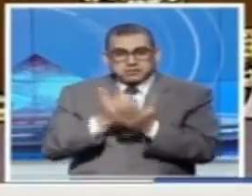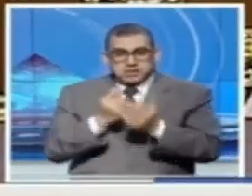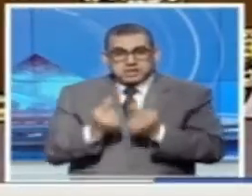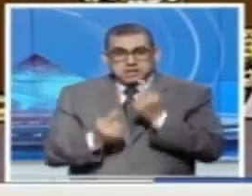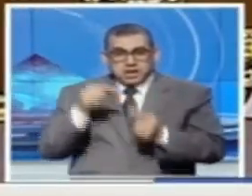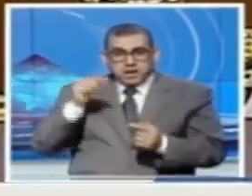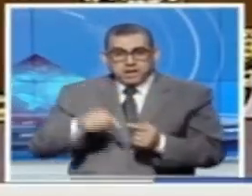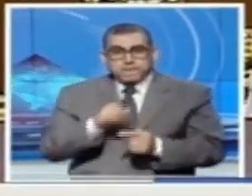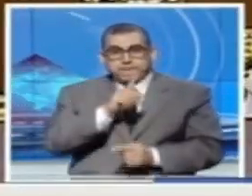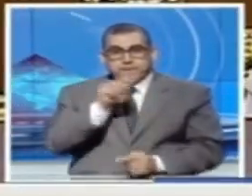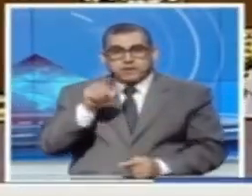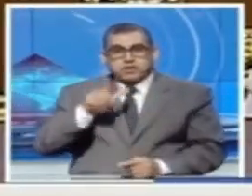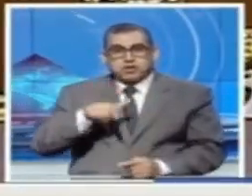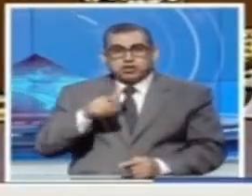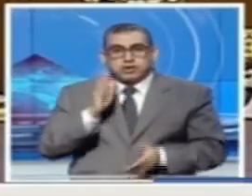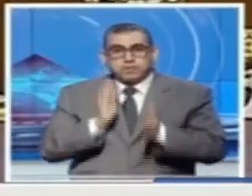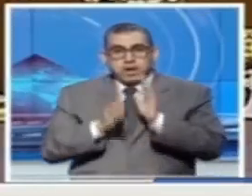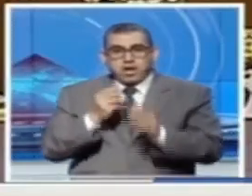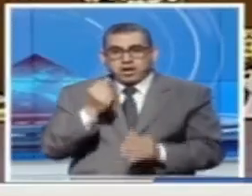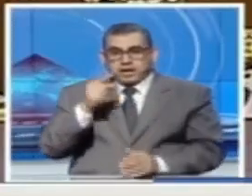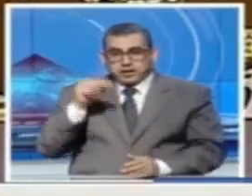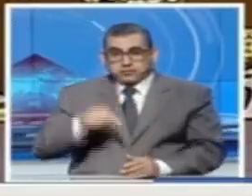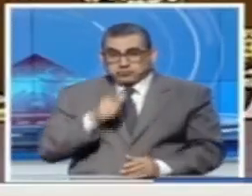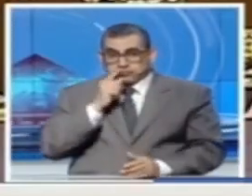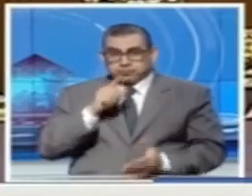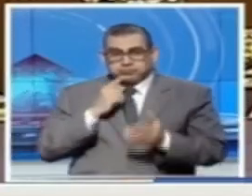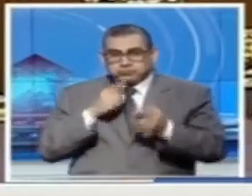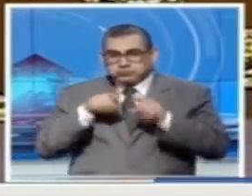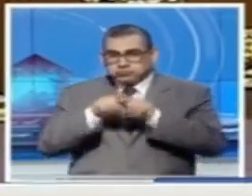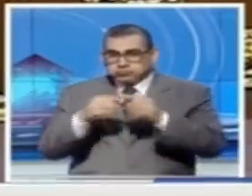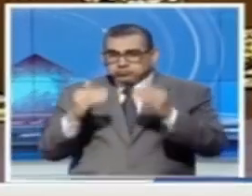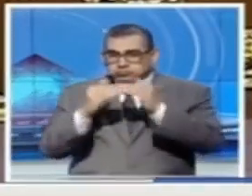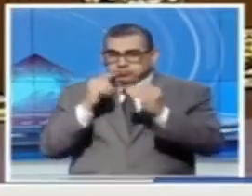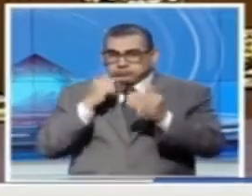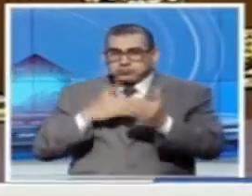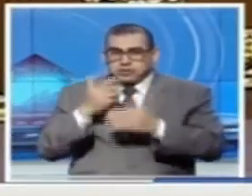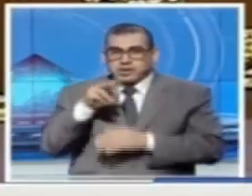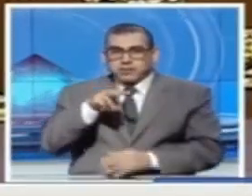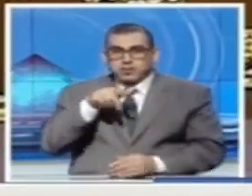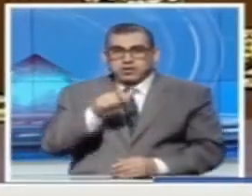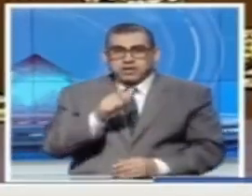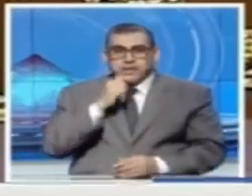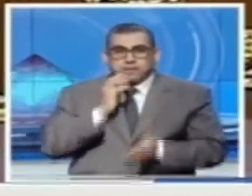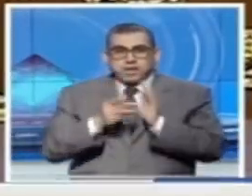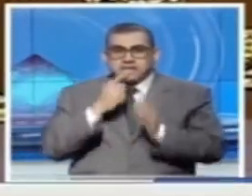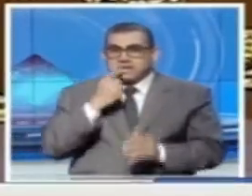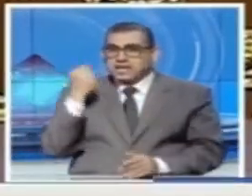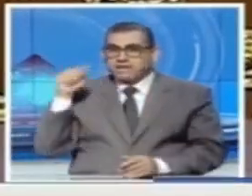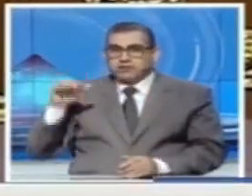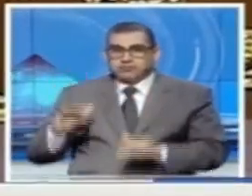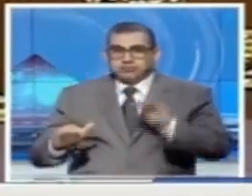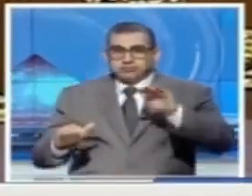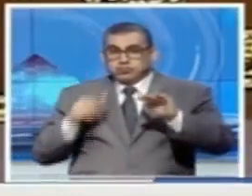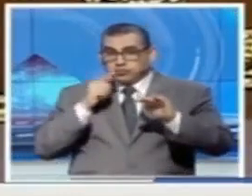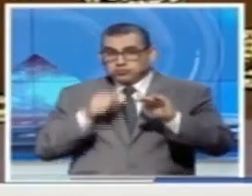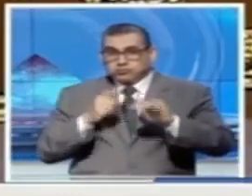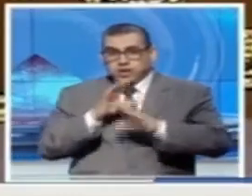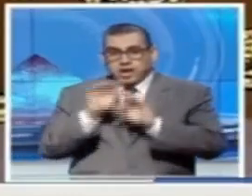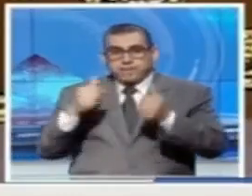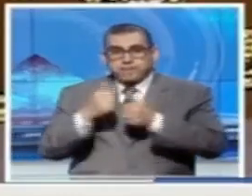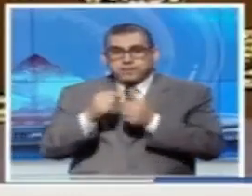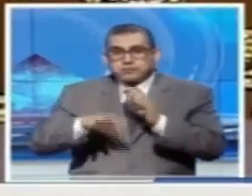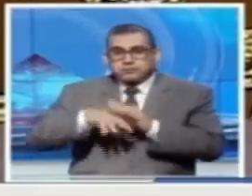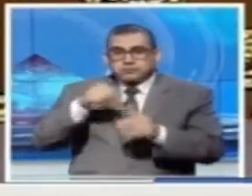بنحو 116 مليار جنيه مقارنة ب 68 مليار جنيه العام الماضي، بجانب استكمال تنفيذ